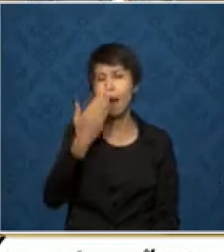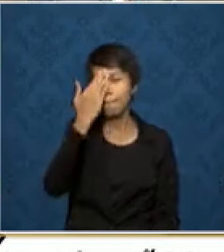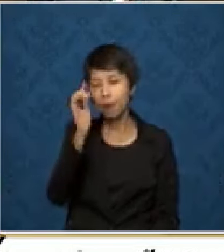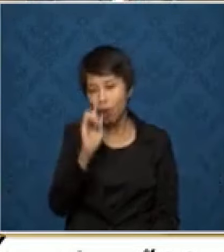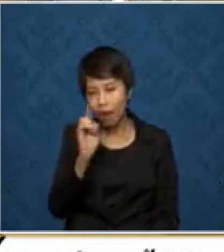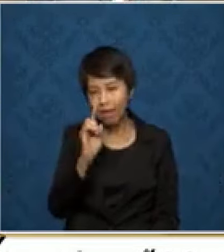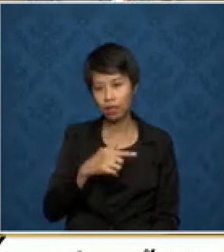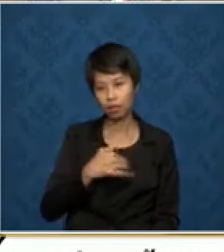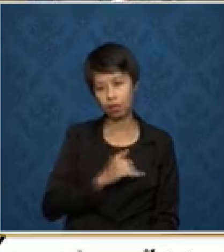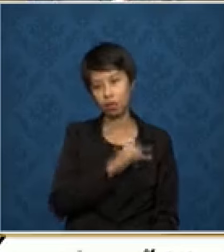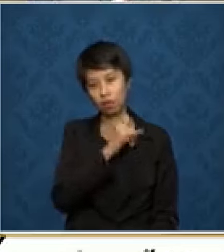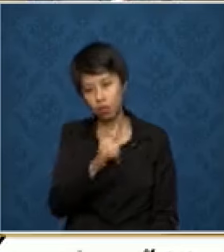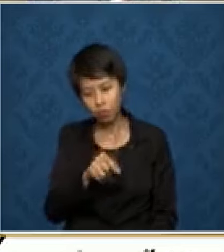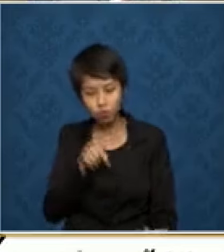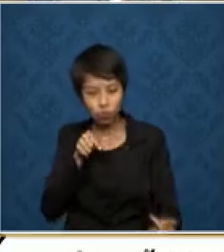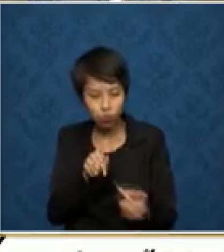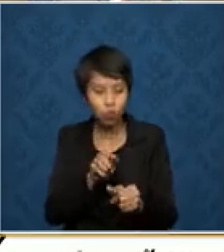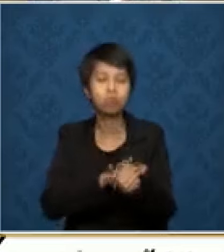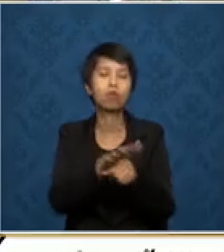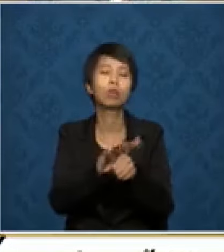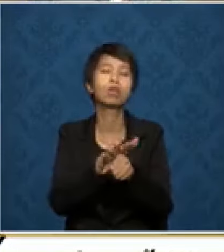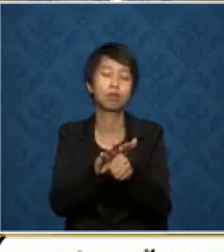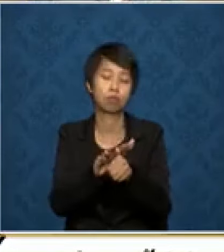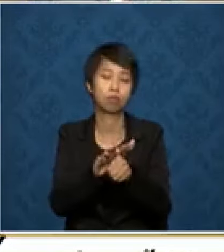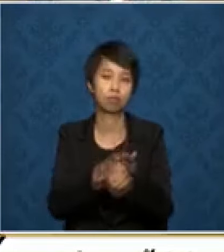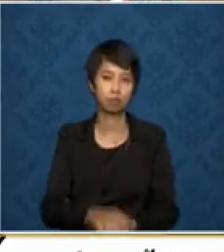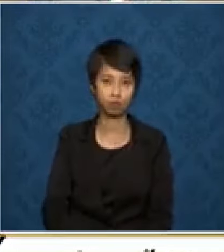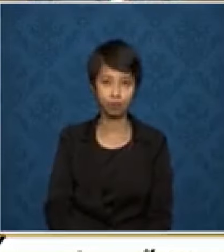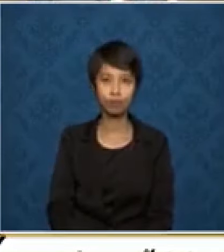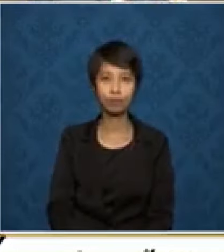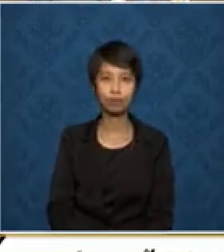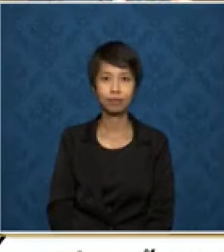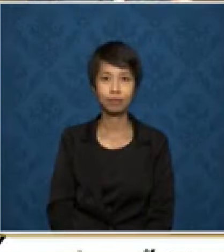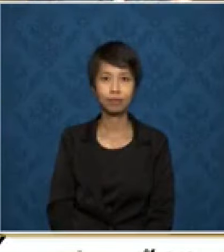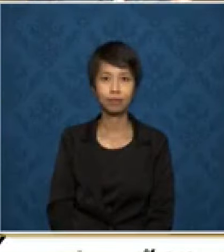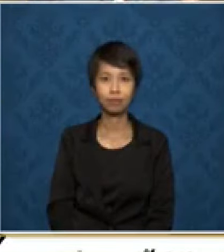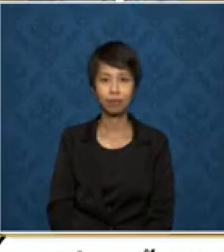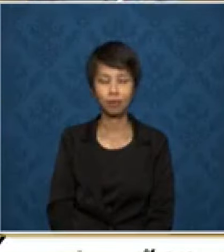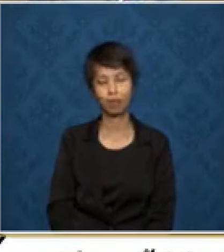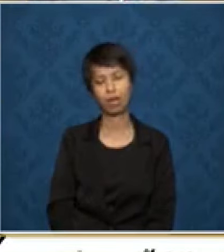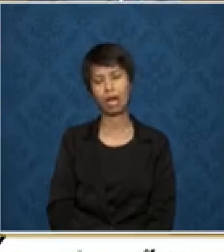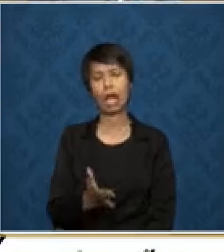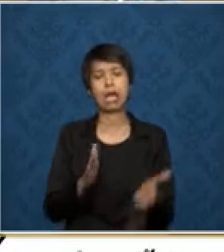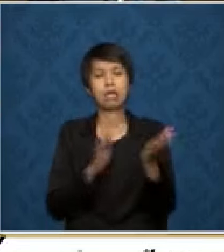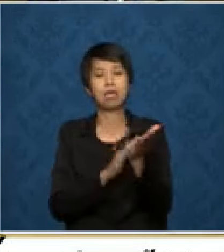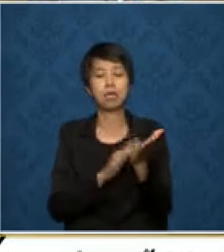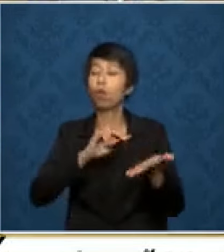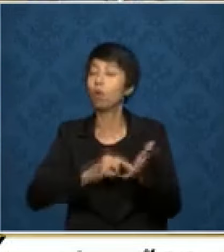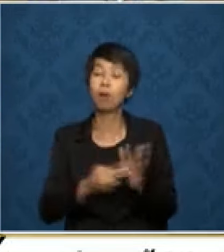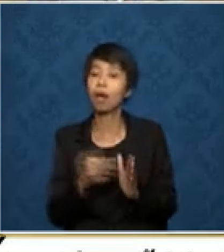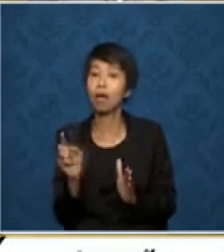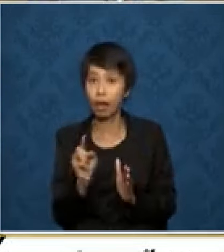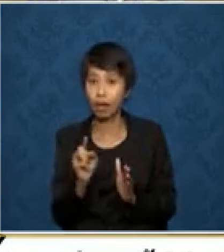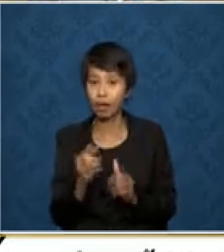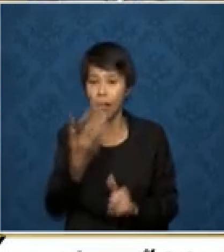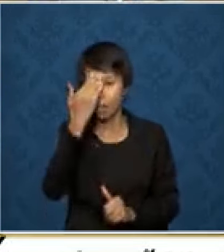วันบุญหลดทัพถุงเท้าบูมเลยครับที่ต้องบอกว่ายินดีก็เพราะว่าเข้า